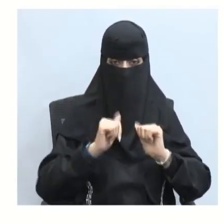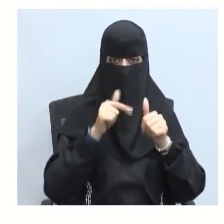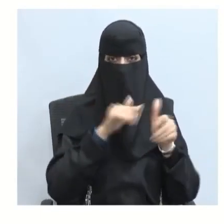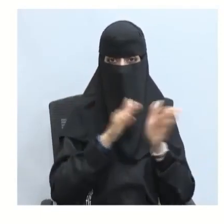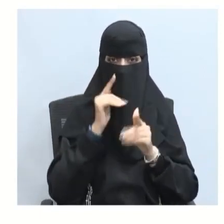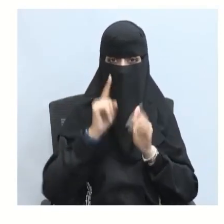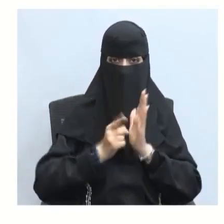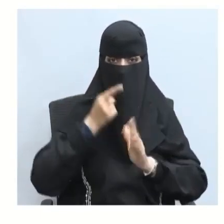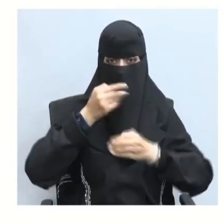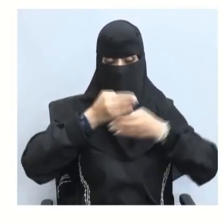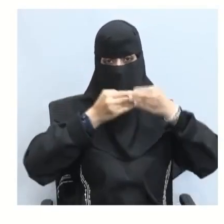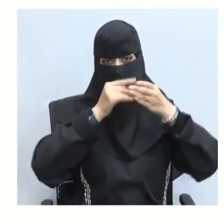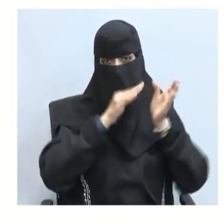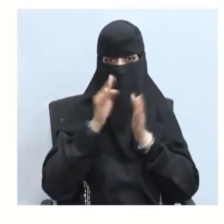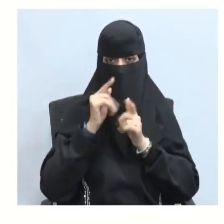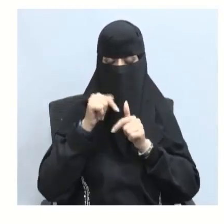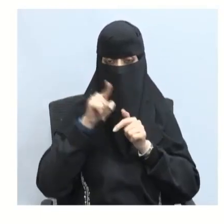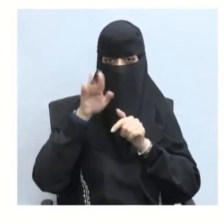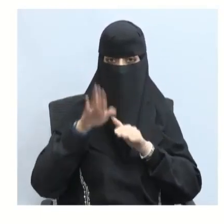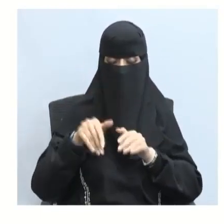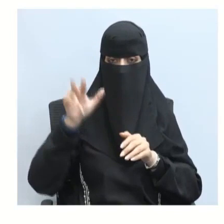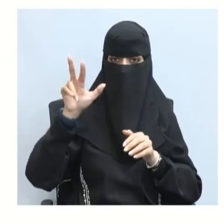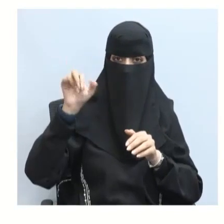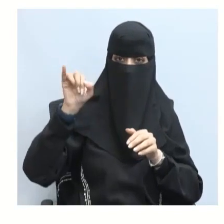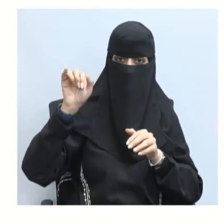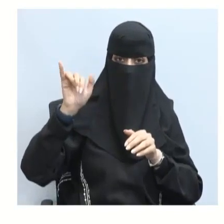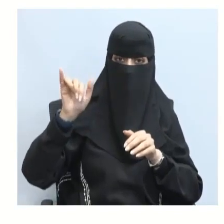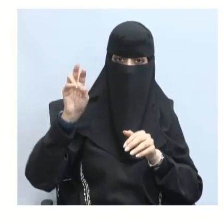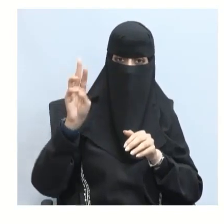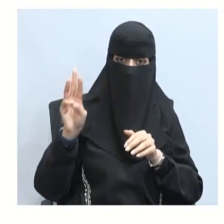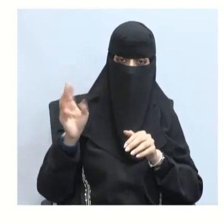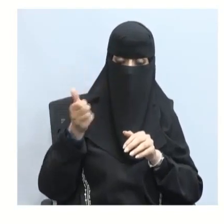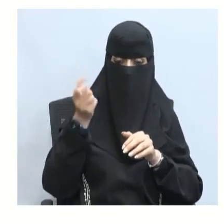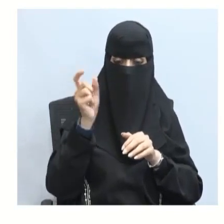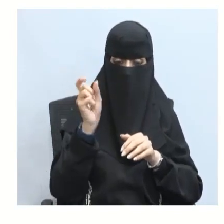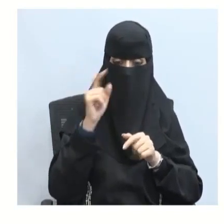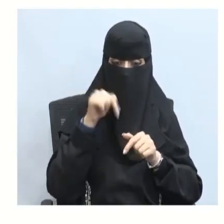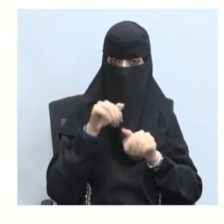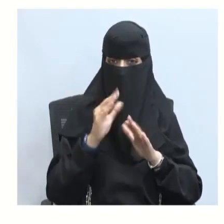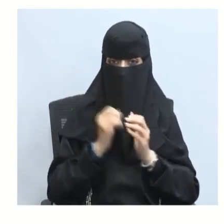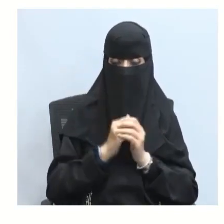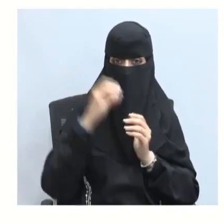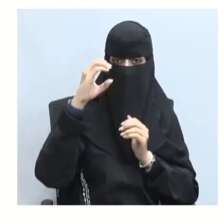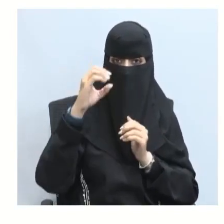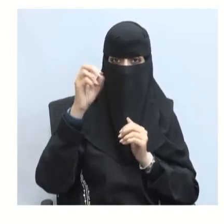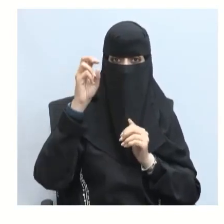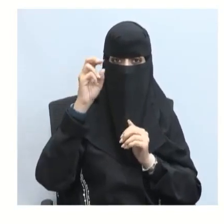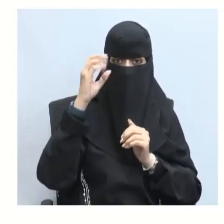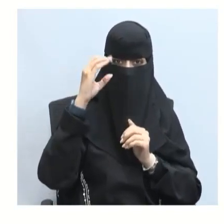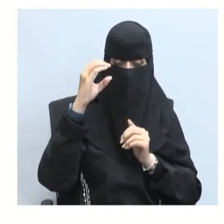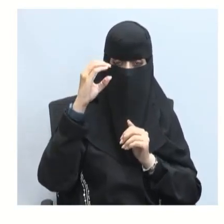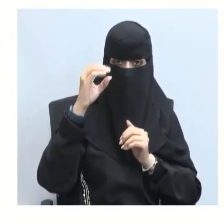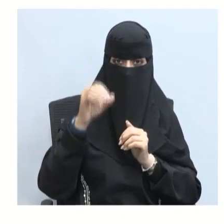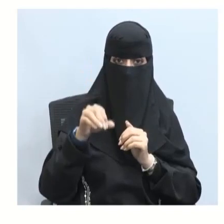لاحظ معي هذا المركب وهو الميثان صيغته الجزيئيه سي اتش4 الصيغه البنائيه لاحظ